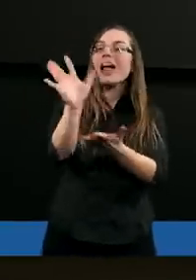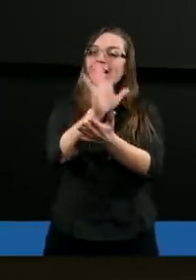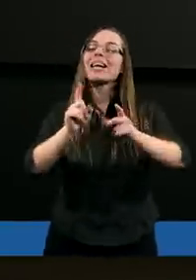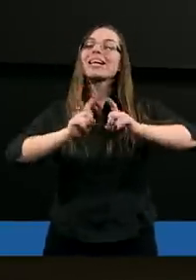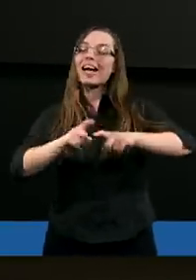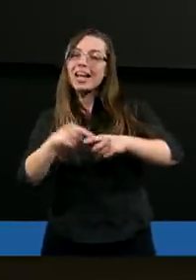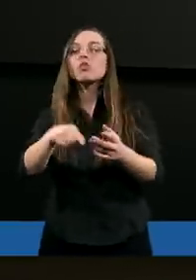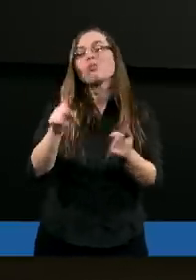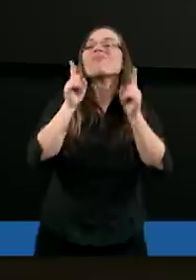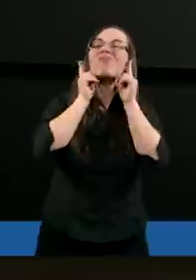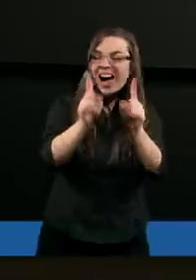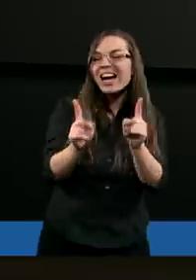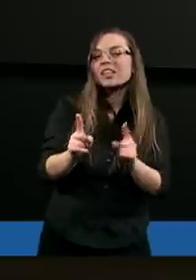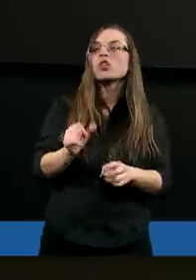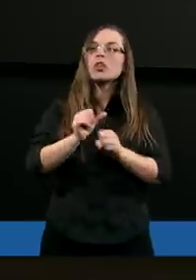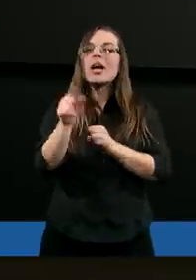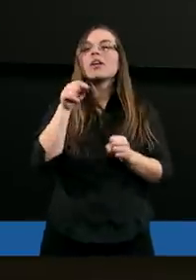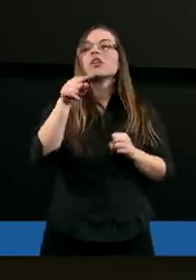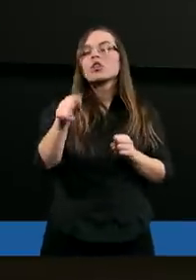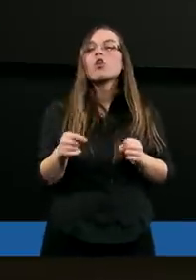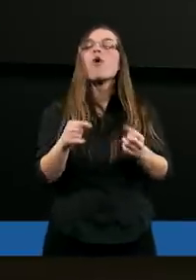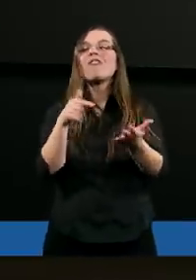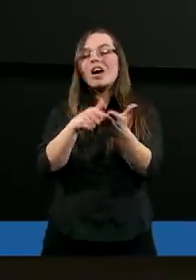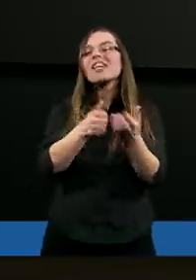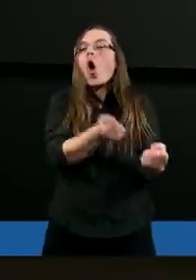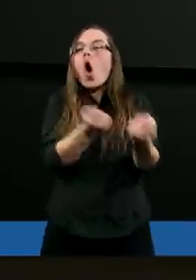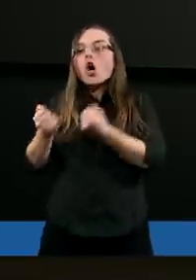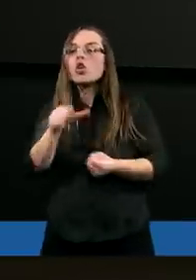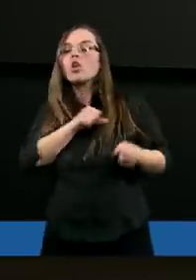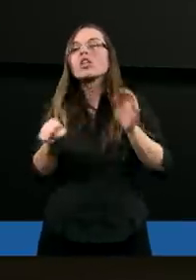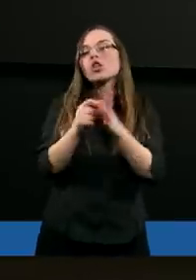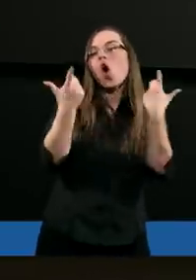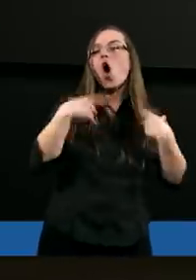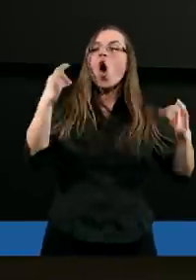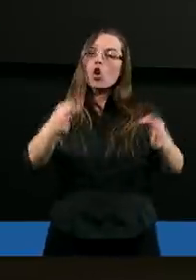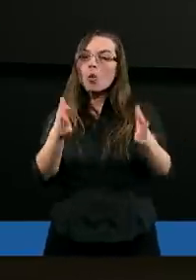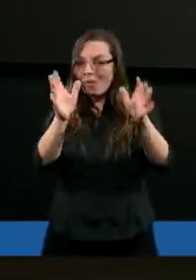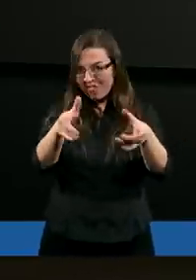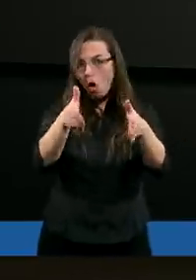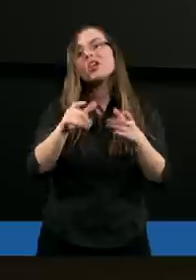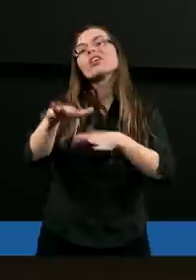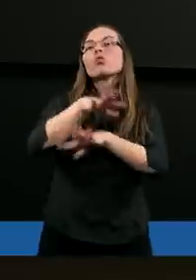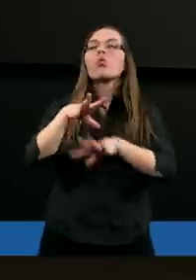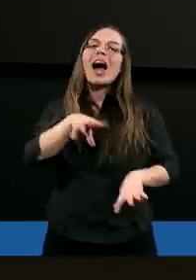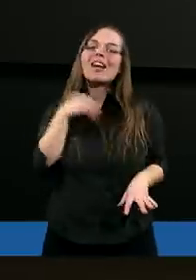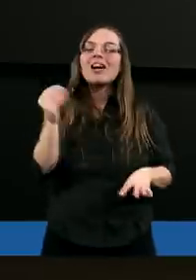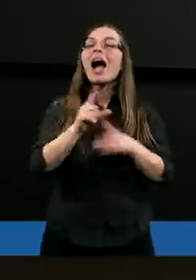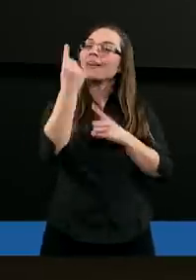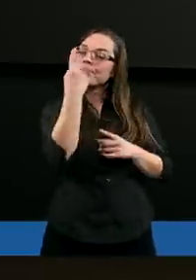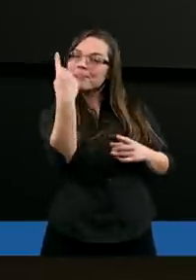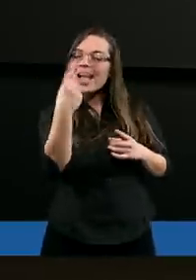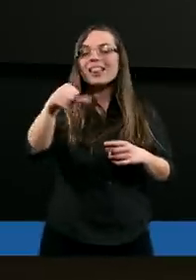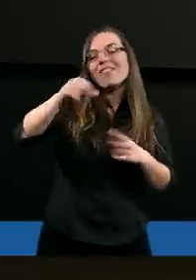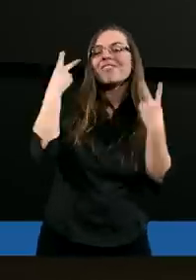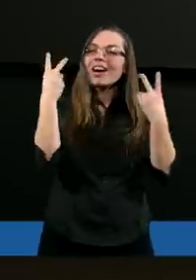rzeczywiście wyraźnie możemy powiedzieć, że to się odnosi właśnie do osobowości Ducha Świętego. I jeszcze jeden taki